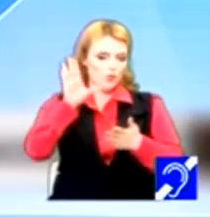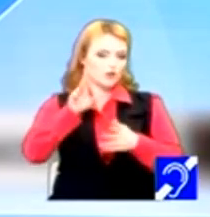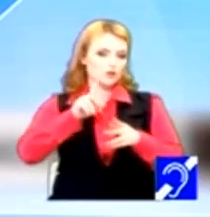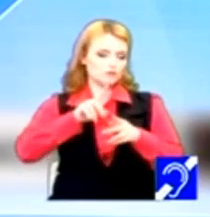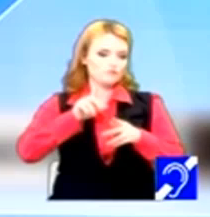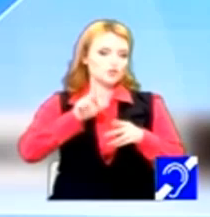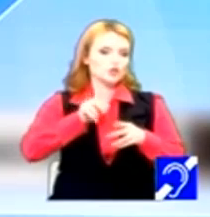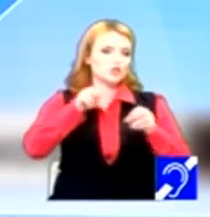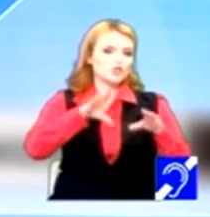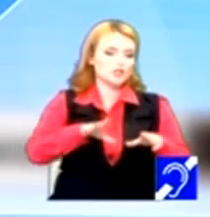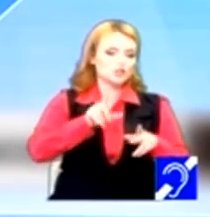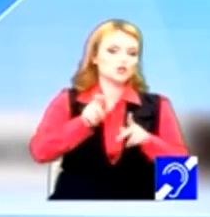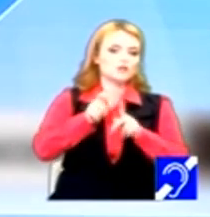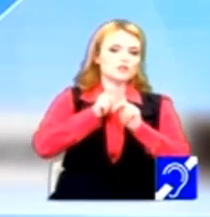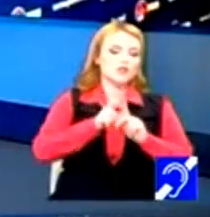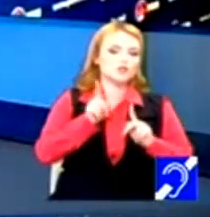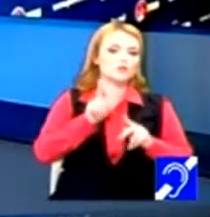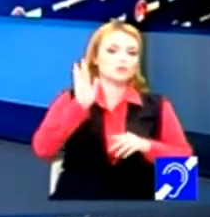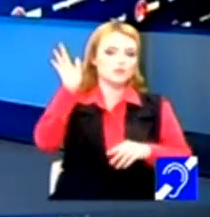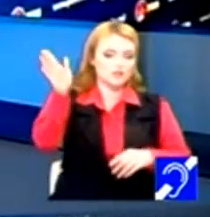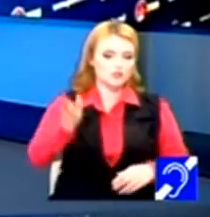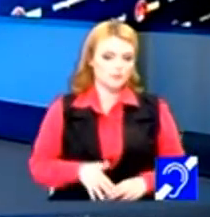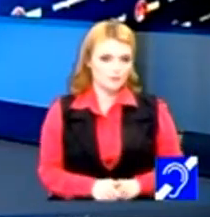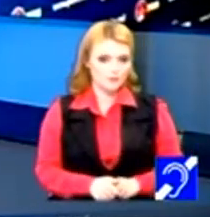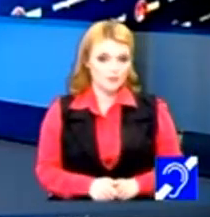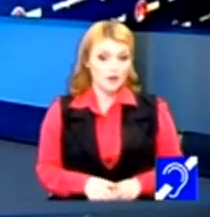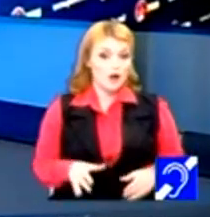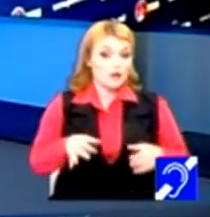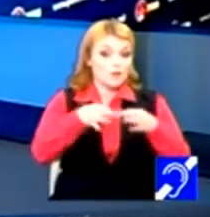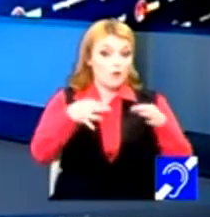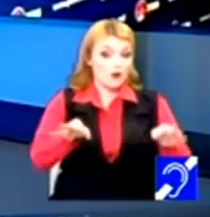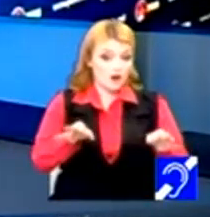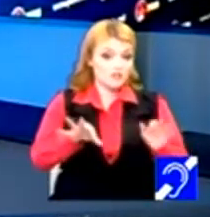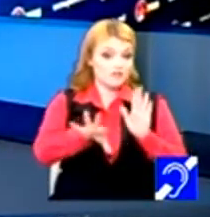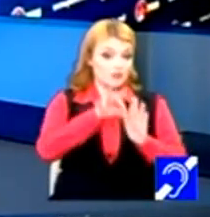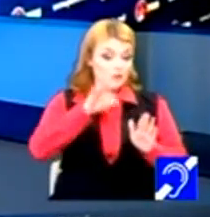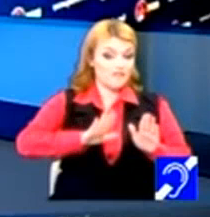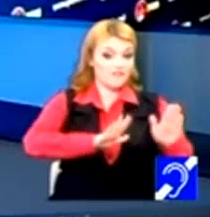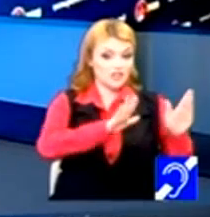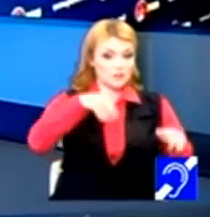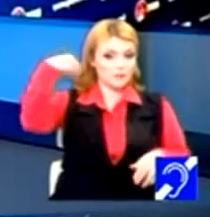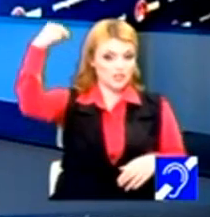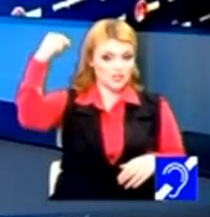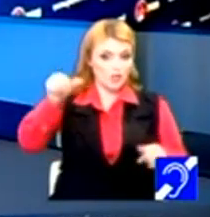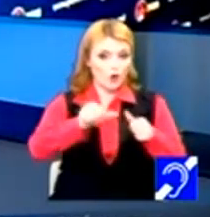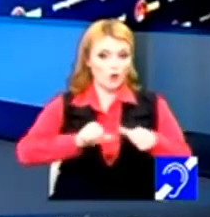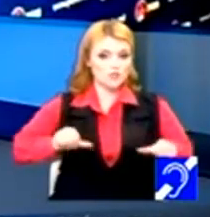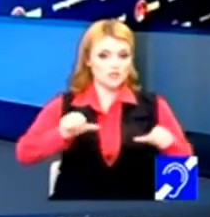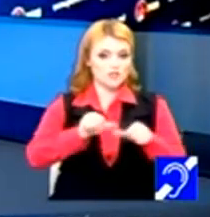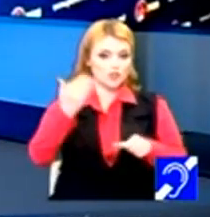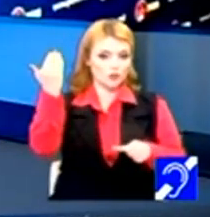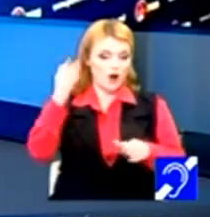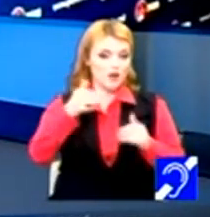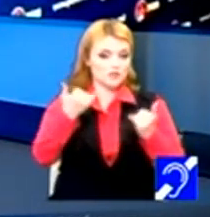veni în perioada următoare. Democrații și-au stabilit vicepreședinții. Consiliul Național Politic i-a